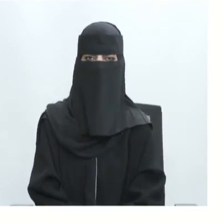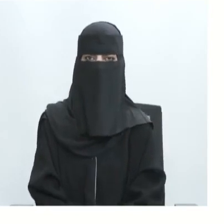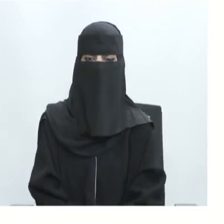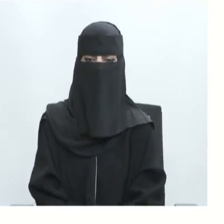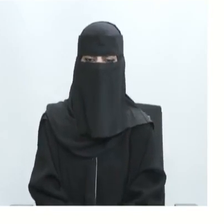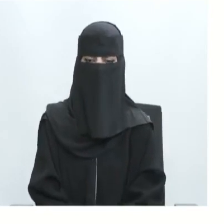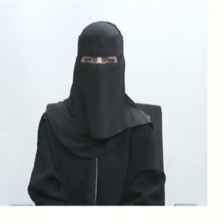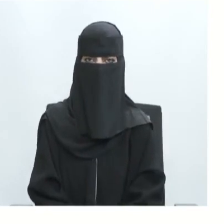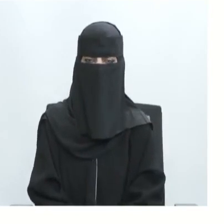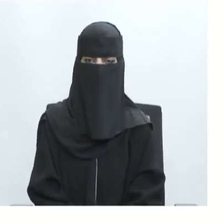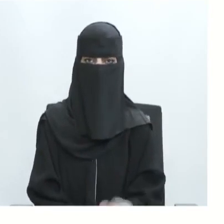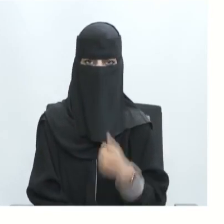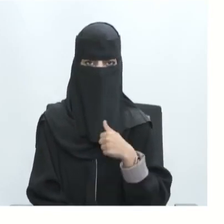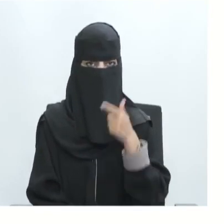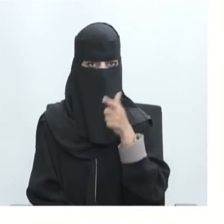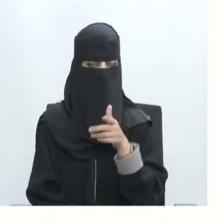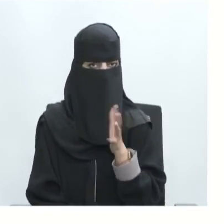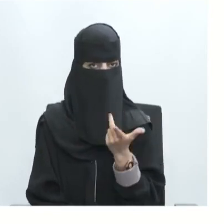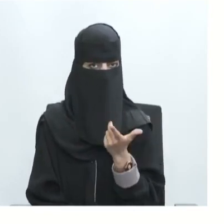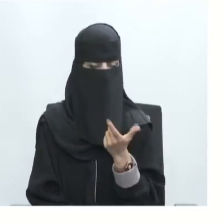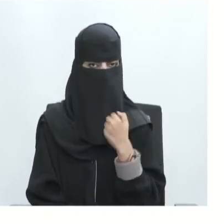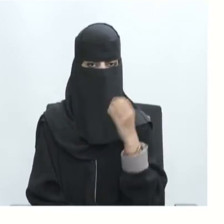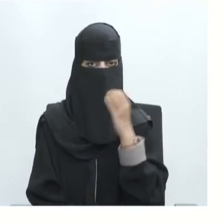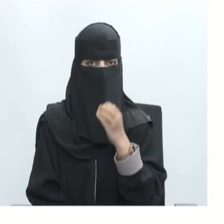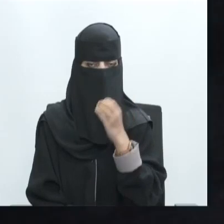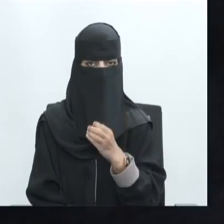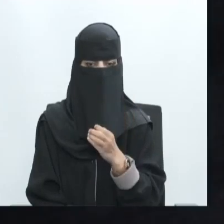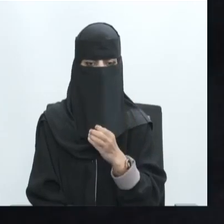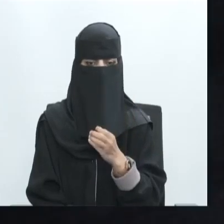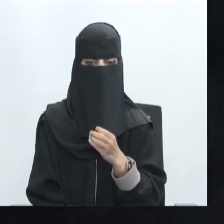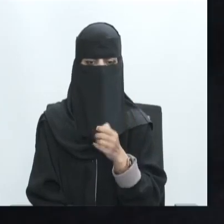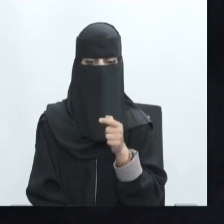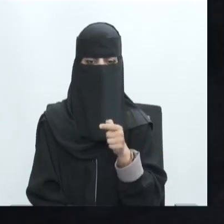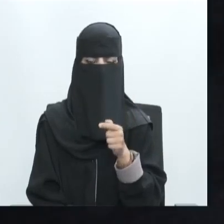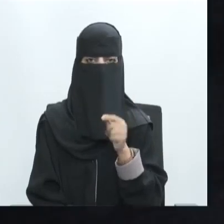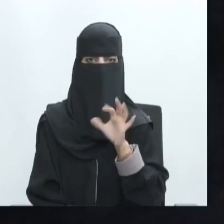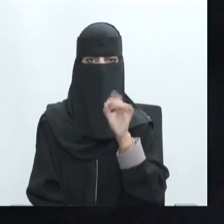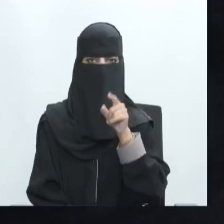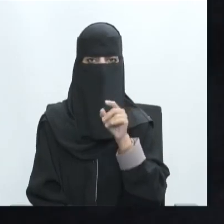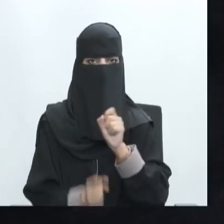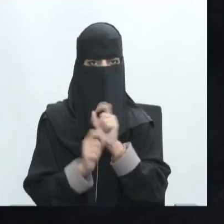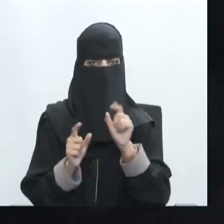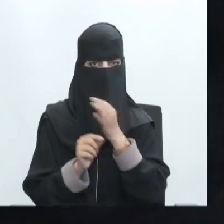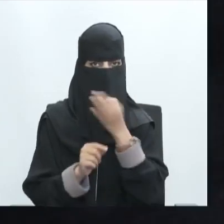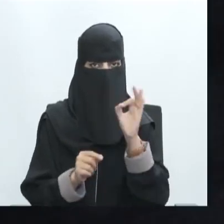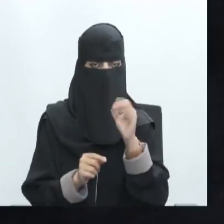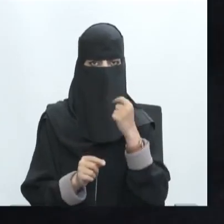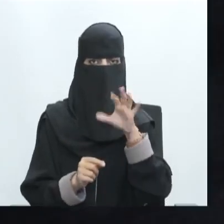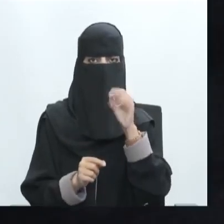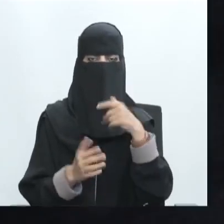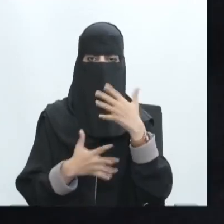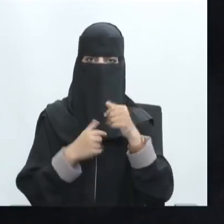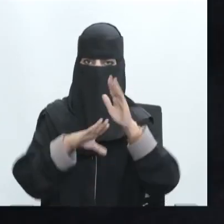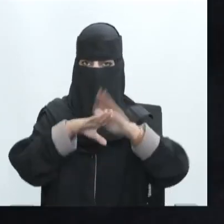العلم انا ساقول وانا اجاباتي او اجابتي هذه ليست اجابه شامله بل